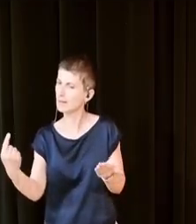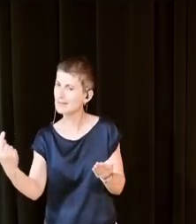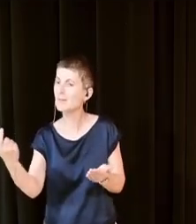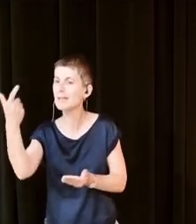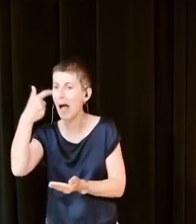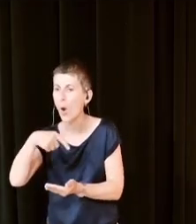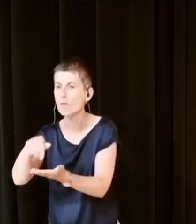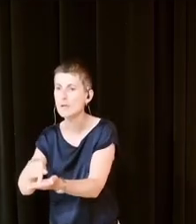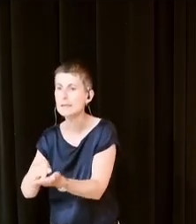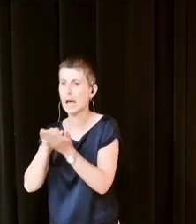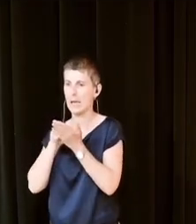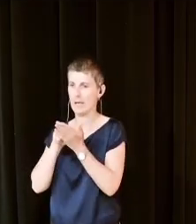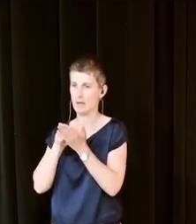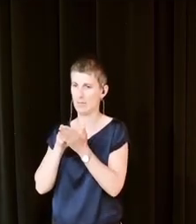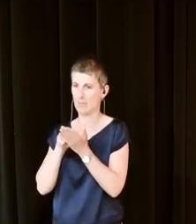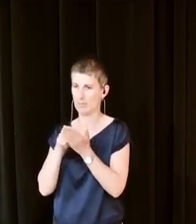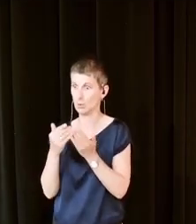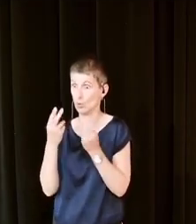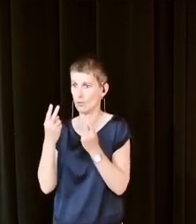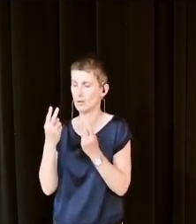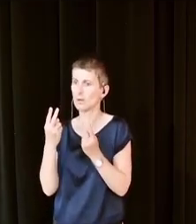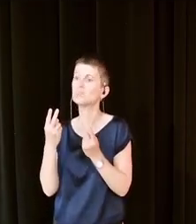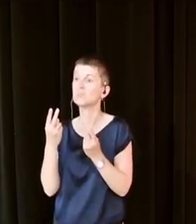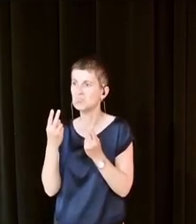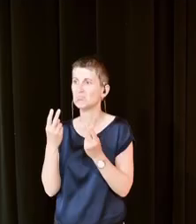zeigen. Und da hat manchmal, oder habe ich zumindest